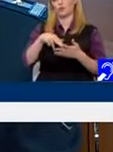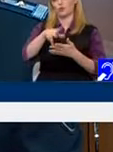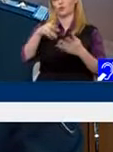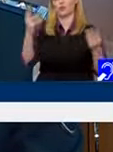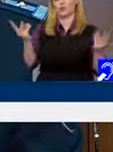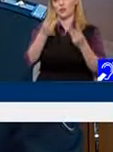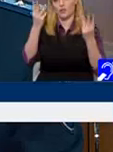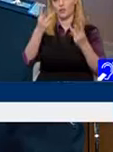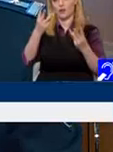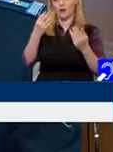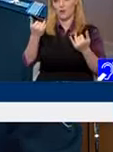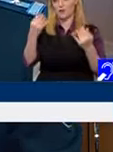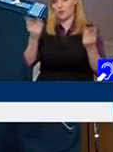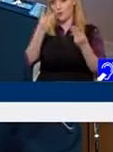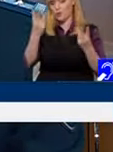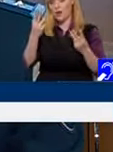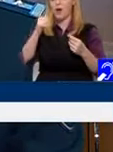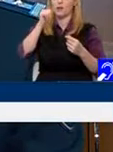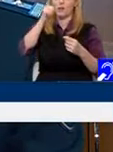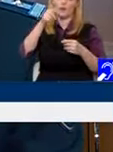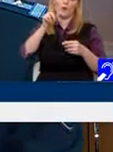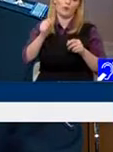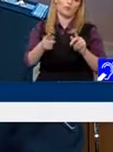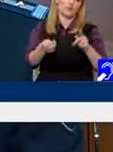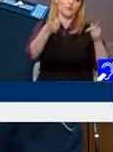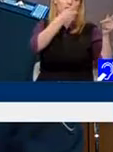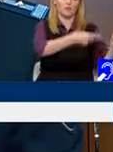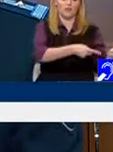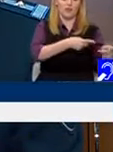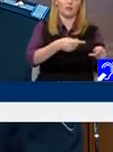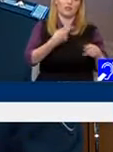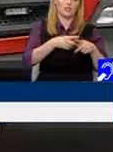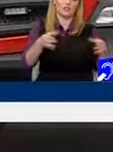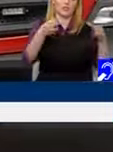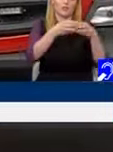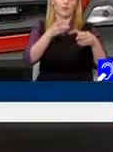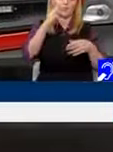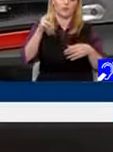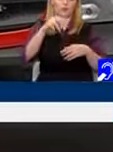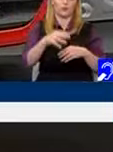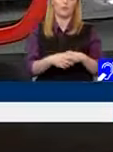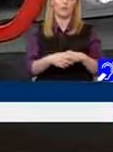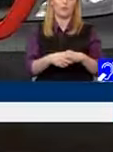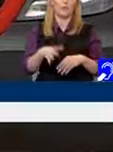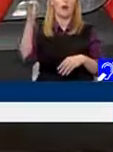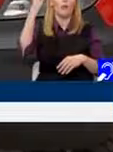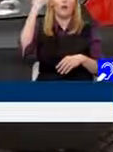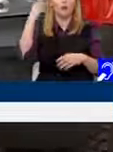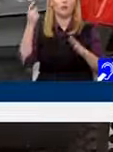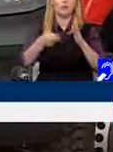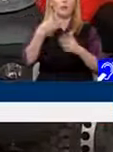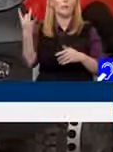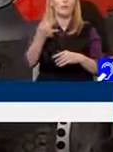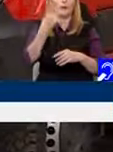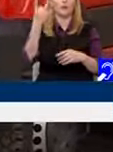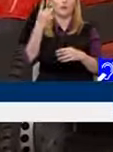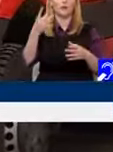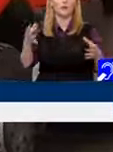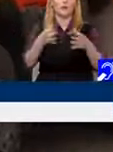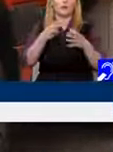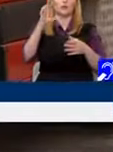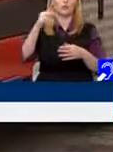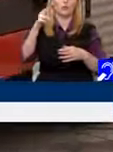mâine este transferat și lucrează pe echipajul SMURT. Moldova a cunoscut pentru prima dată noțiunea de SMURD